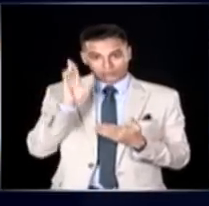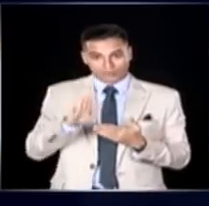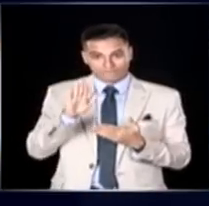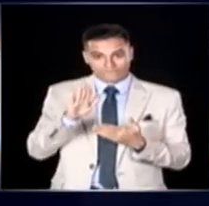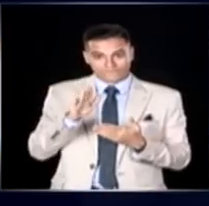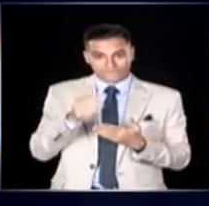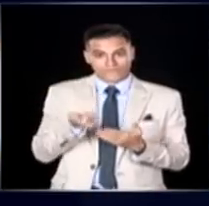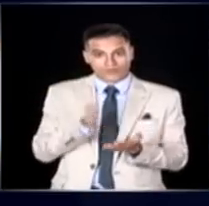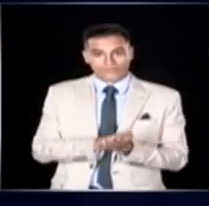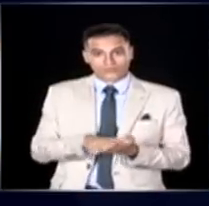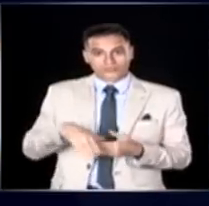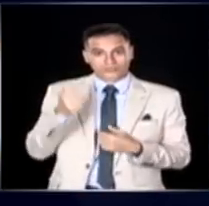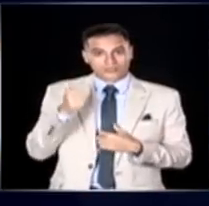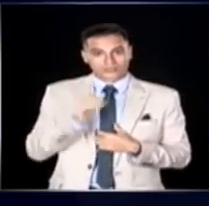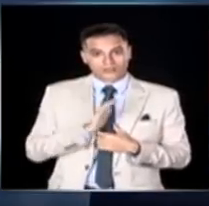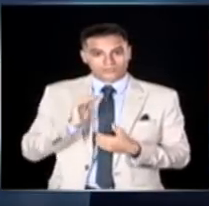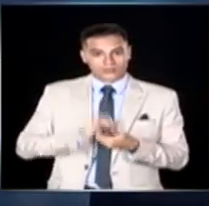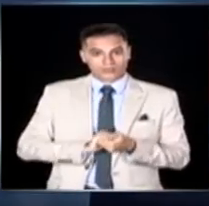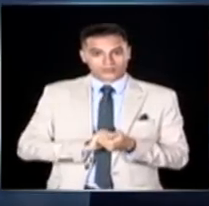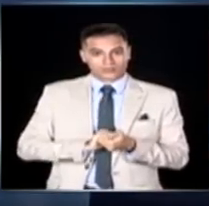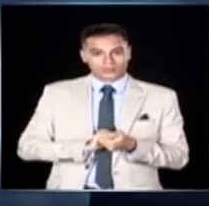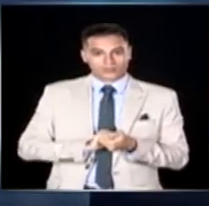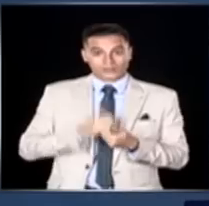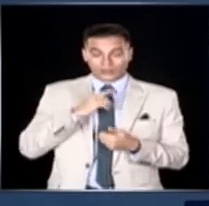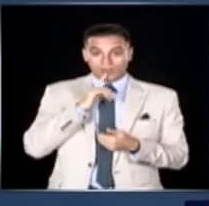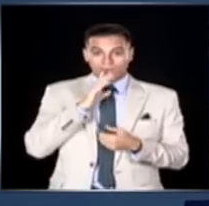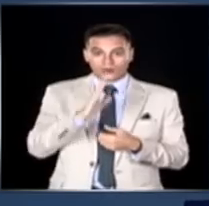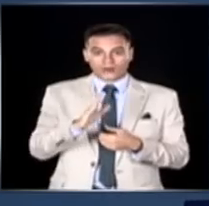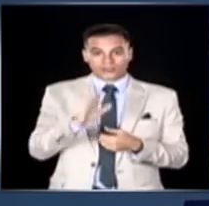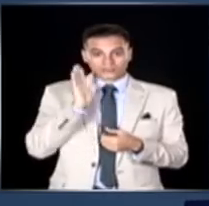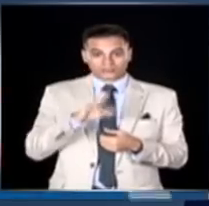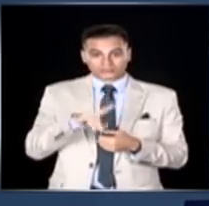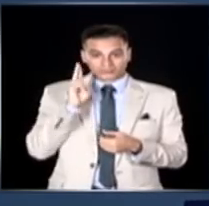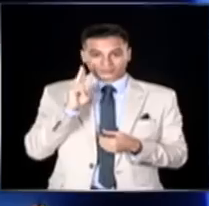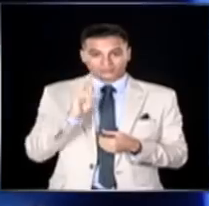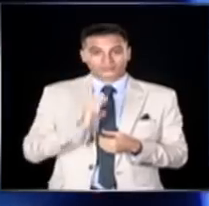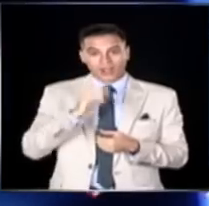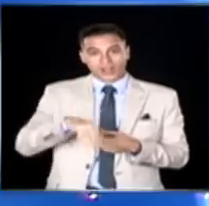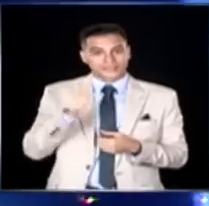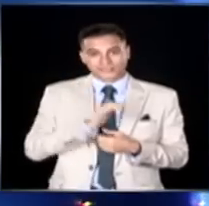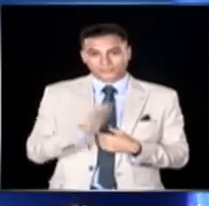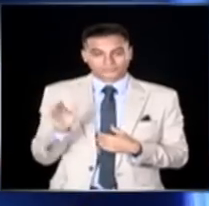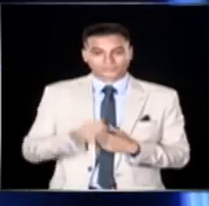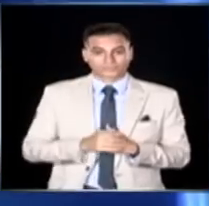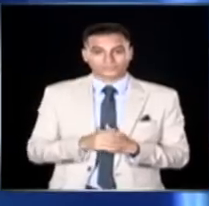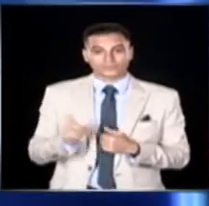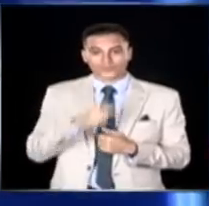يا رب هياخد هدف يا رب. انا قلت لكم السؤال الثالث،